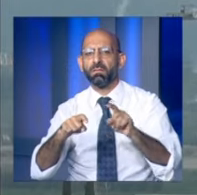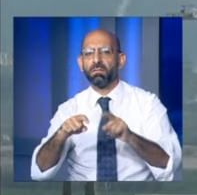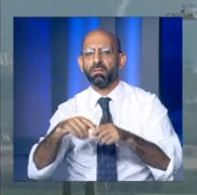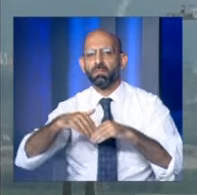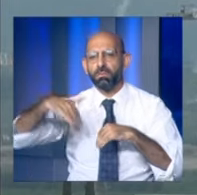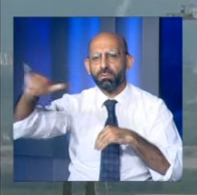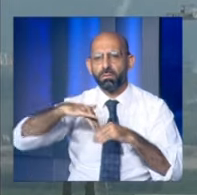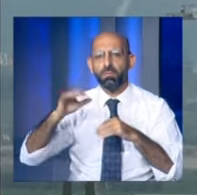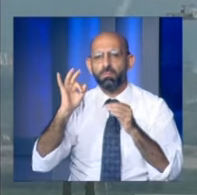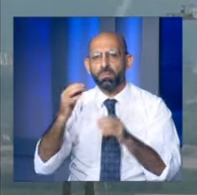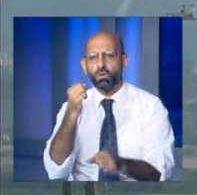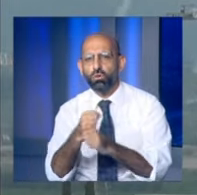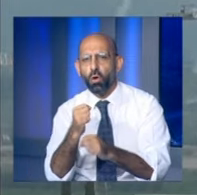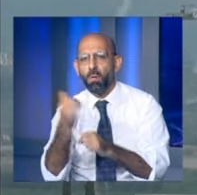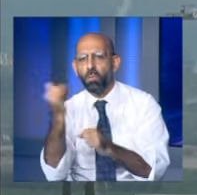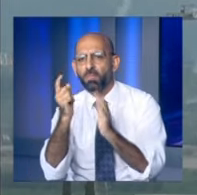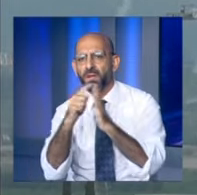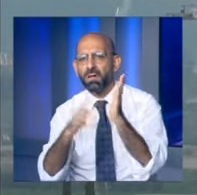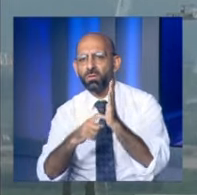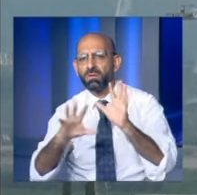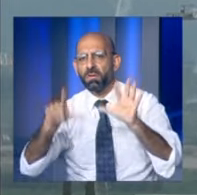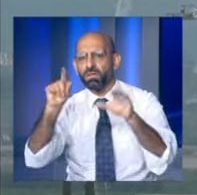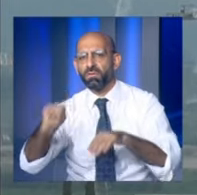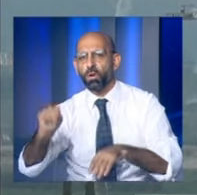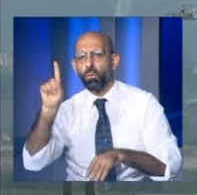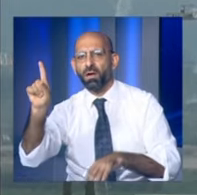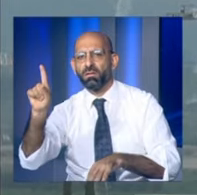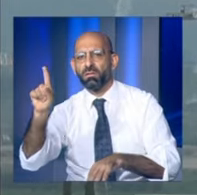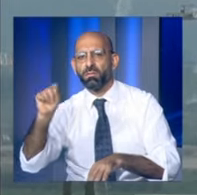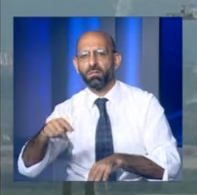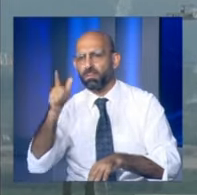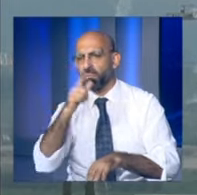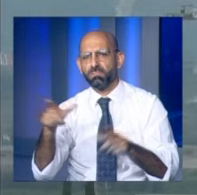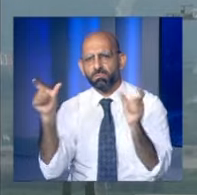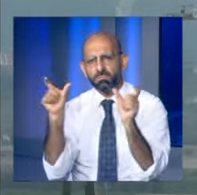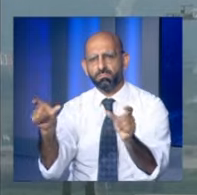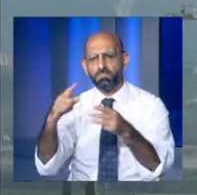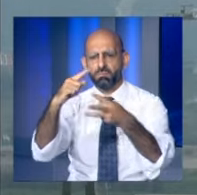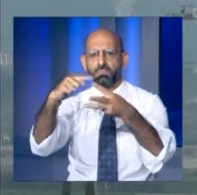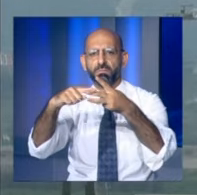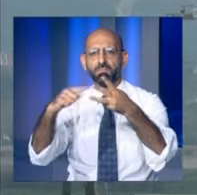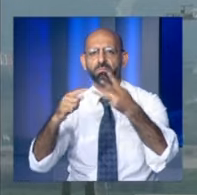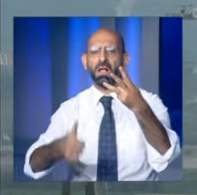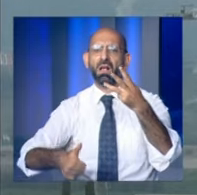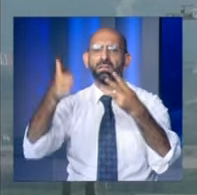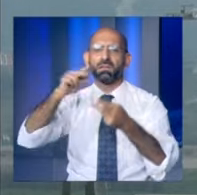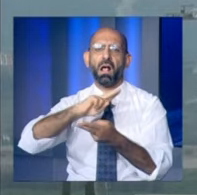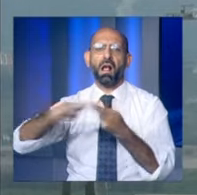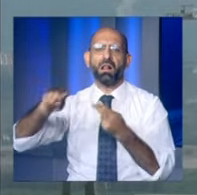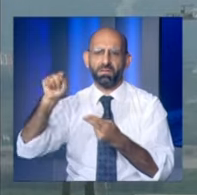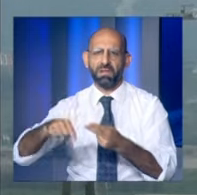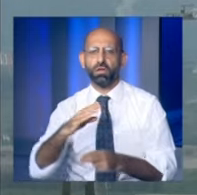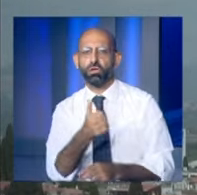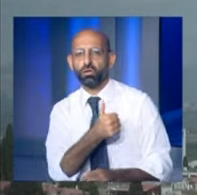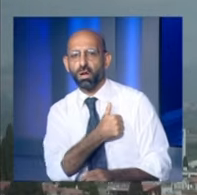حوالي 70% منها على كلفة آليات النقل الجديدة الضرورية لتنفيذ القرار 1701، والذي تعتبر